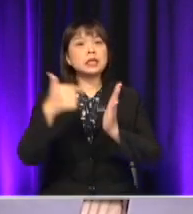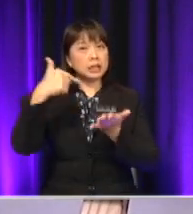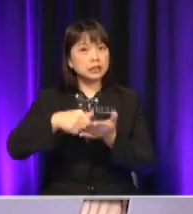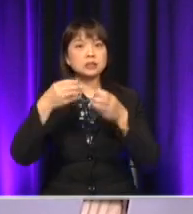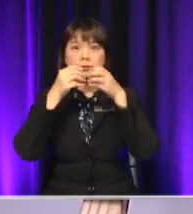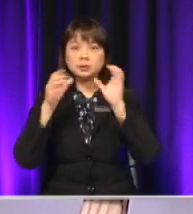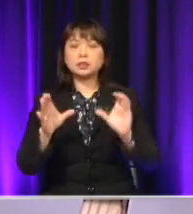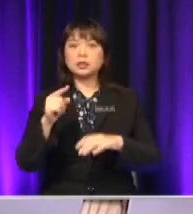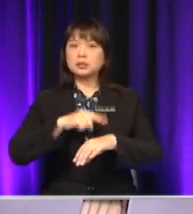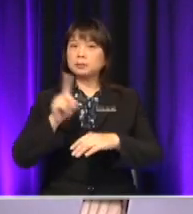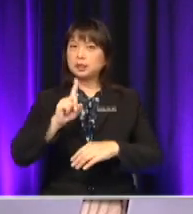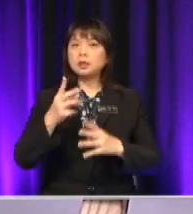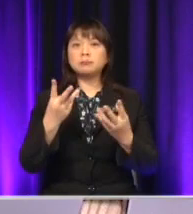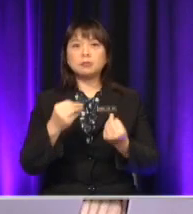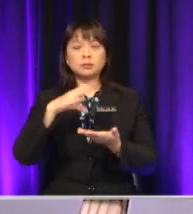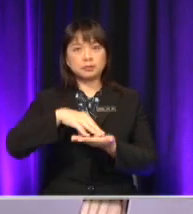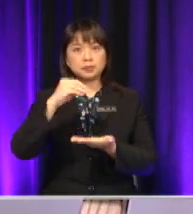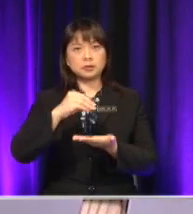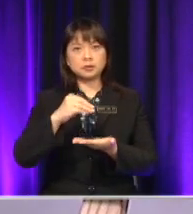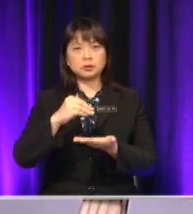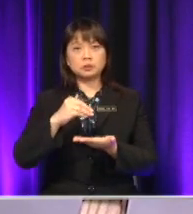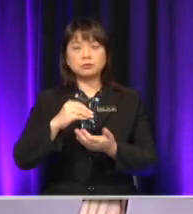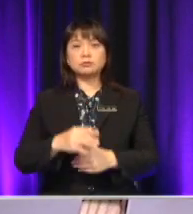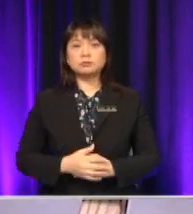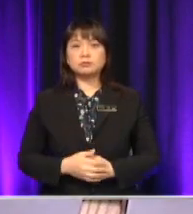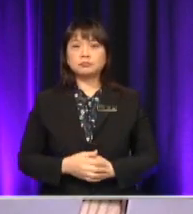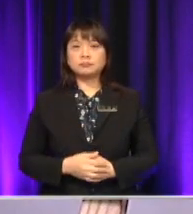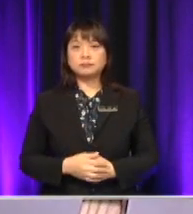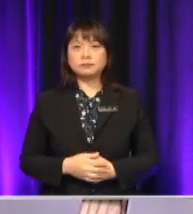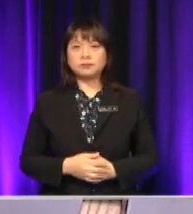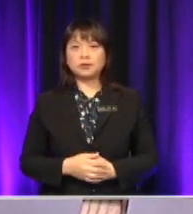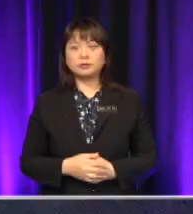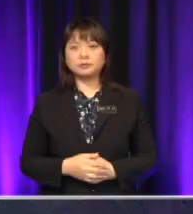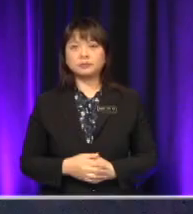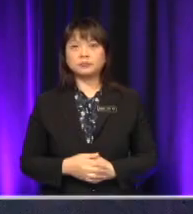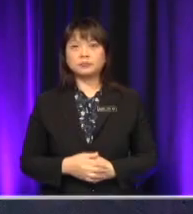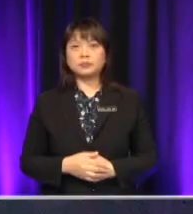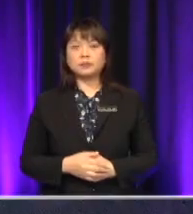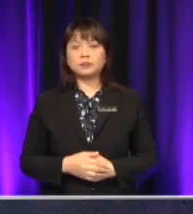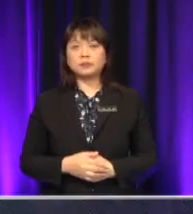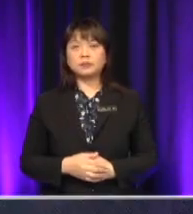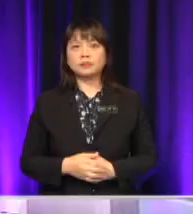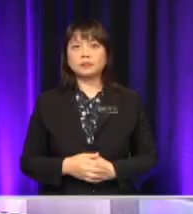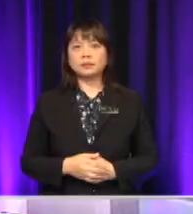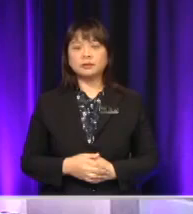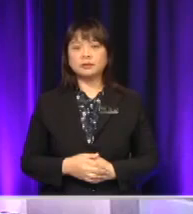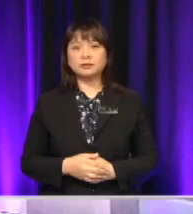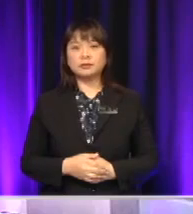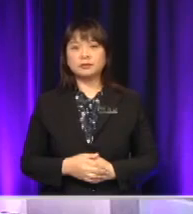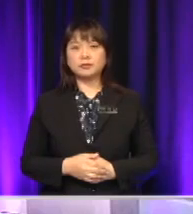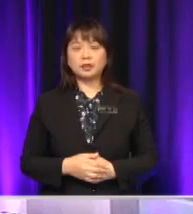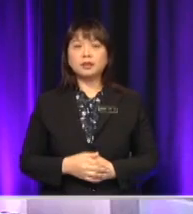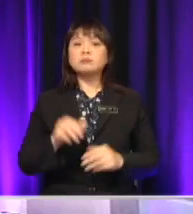Kat mana saya boleh belajar atau cari sumber rujukan? Kita tanya cikgu nak. Cikgu Farah. Kat mana lagi? Saya kena belajar lagi ni.